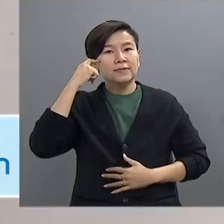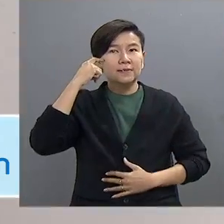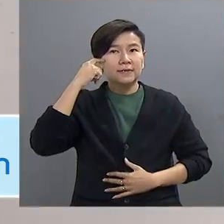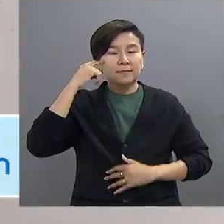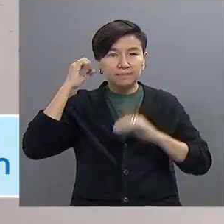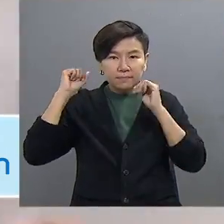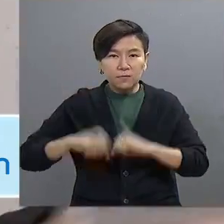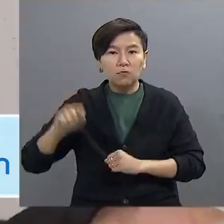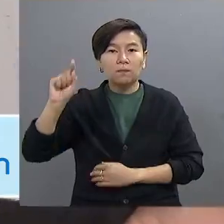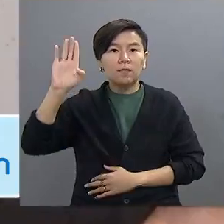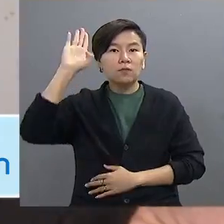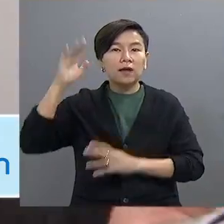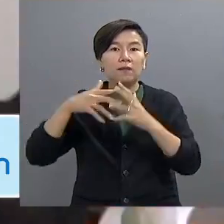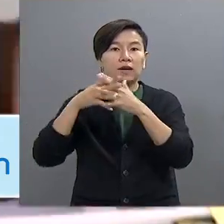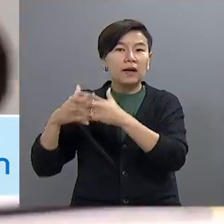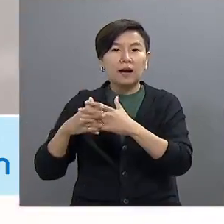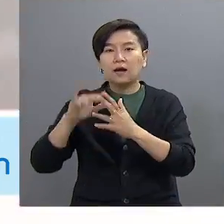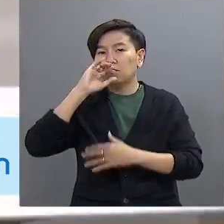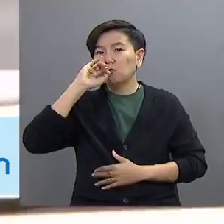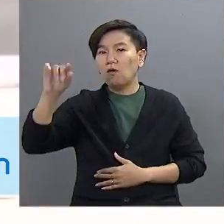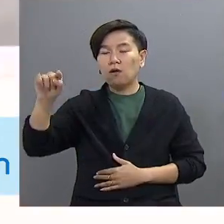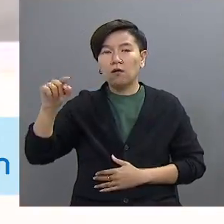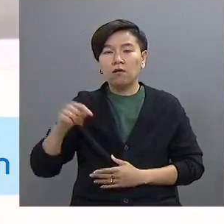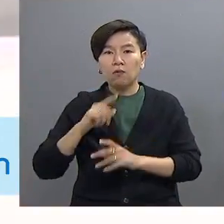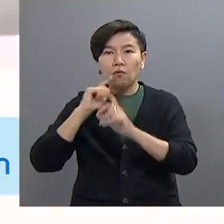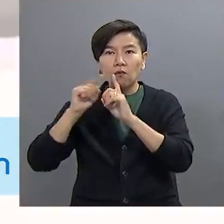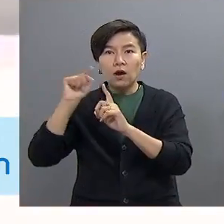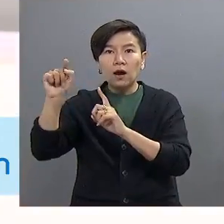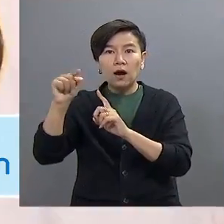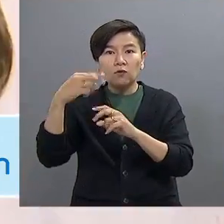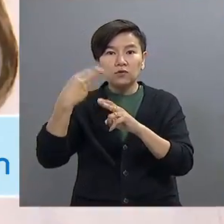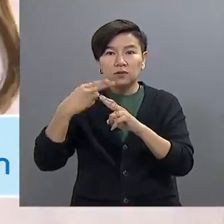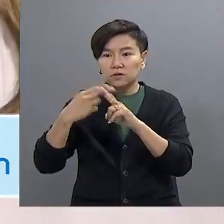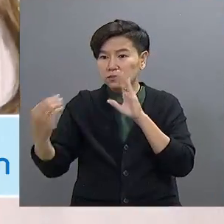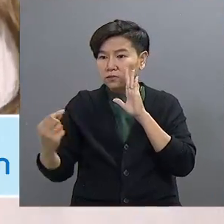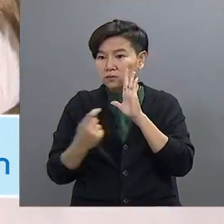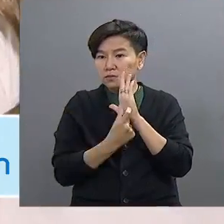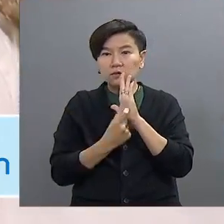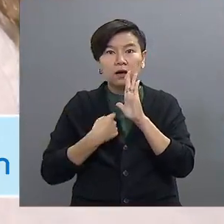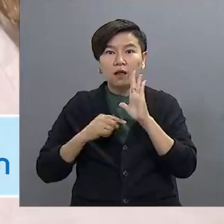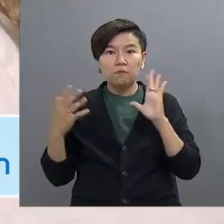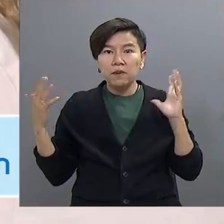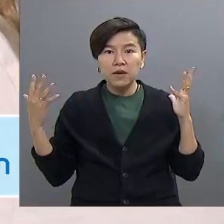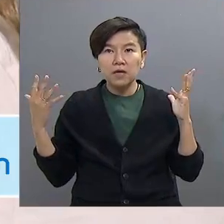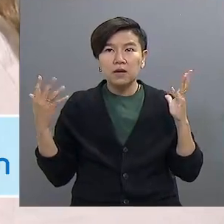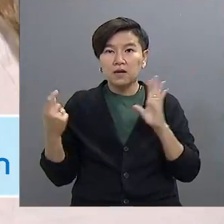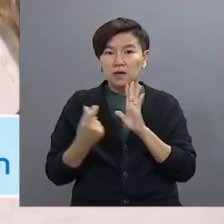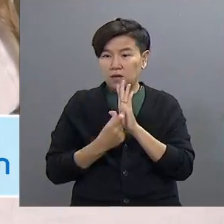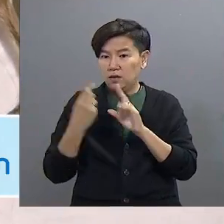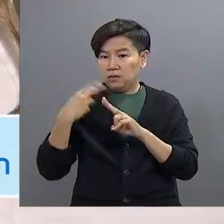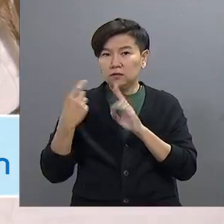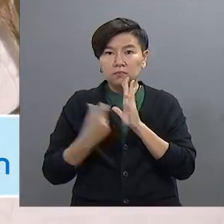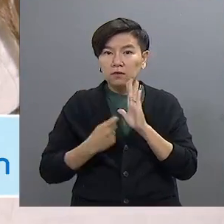ากสหรัฐเลยค่ะถึงรู้ว่าจริงๆแล้วไม่มีรายชื่อของเธออยู่นะคะแล้วพอติดต่อไปกับทางเอเจนซี่